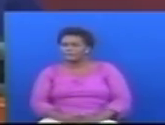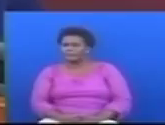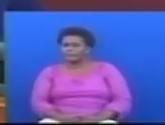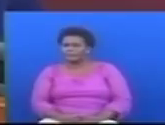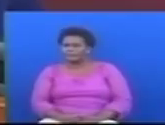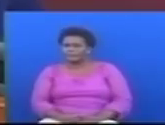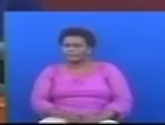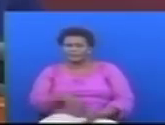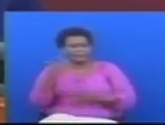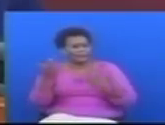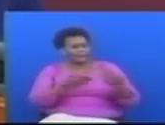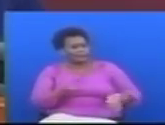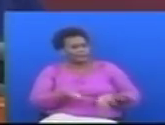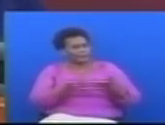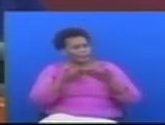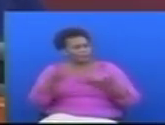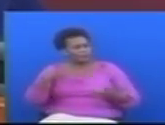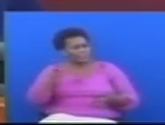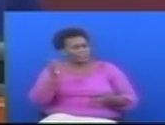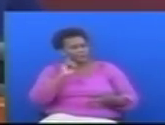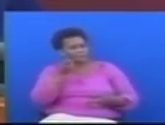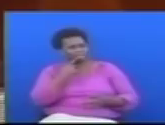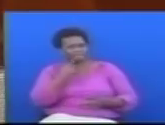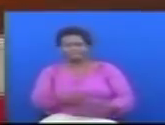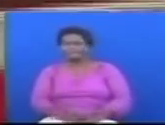Mheshimiwa Naibu Waziri Nishati, majibu.